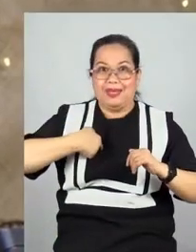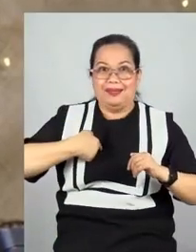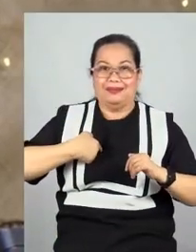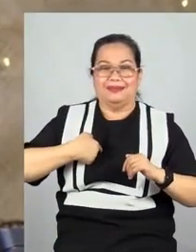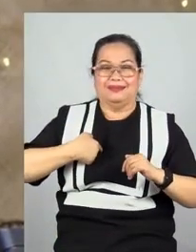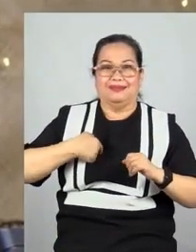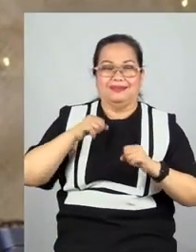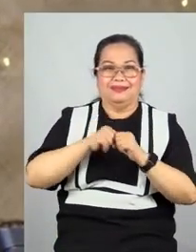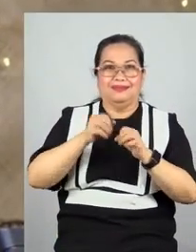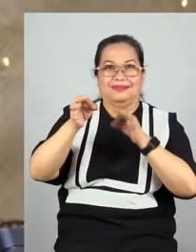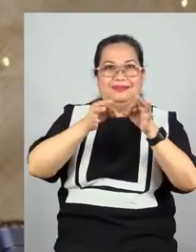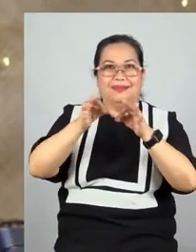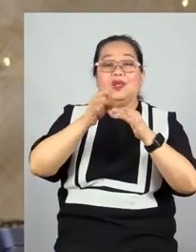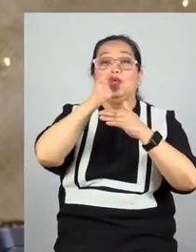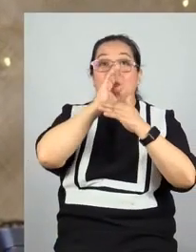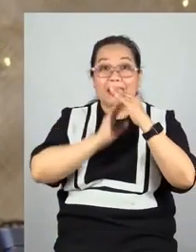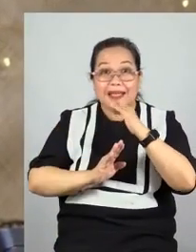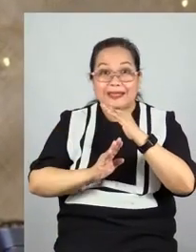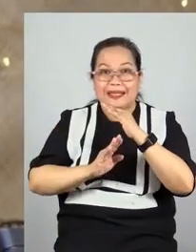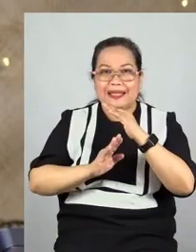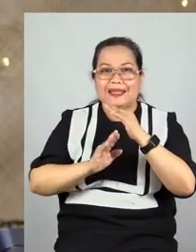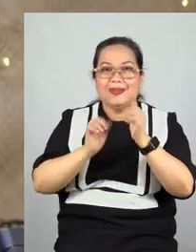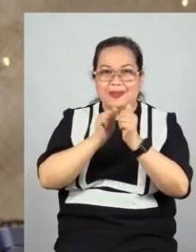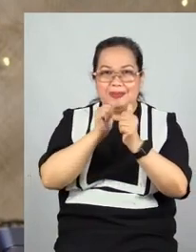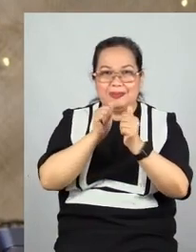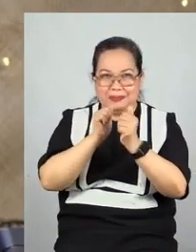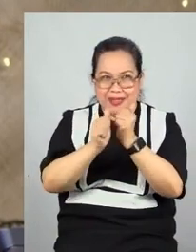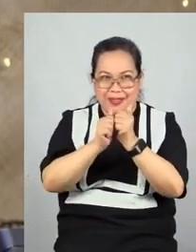Yun ang definition ng humility.